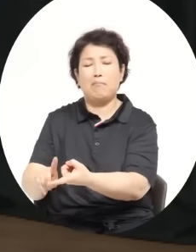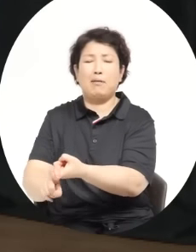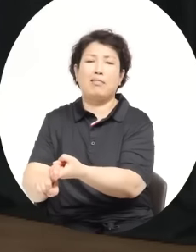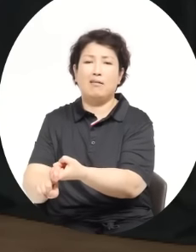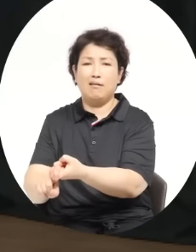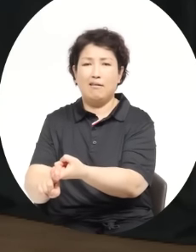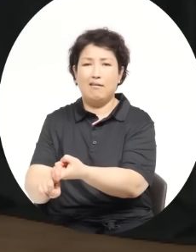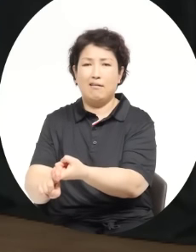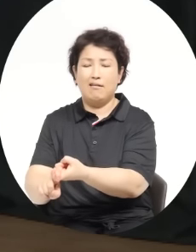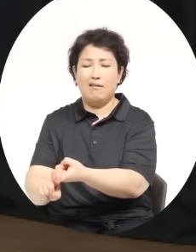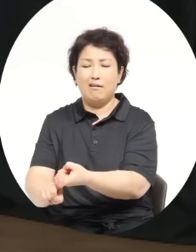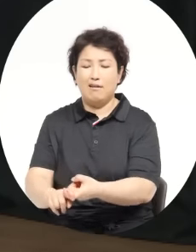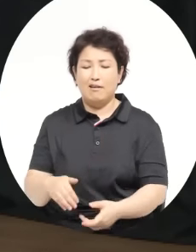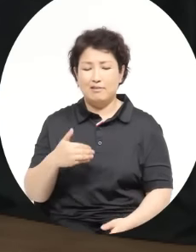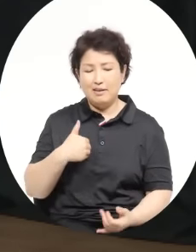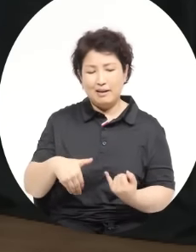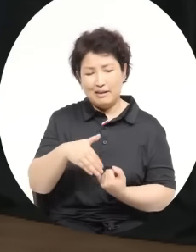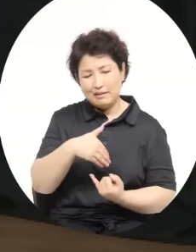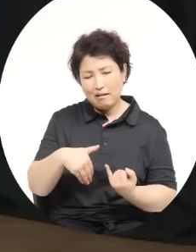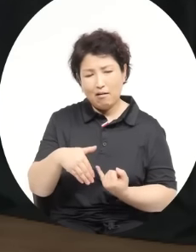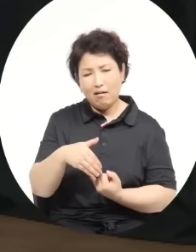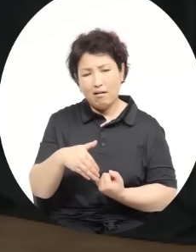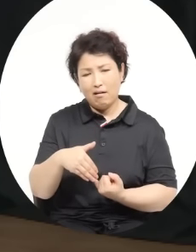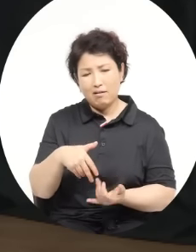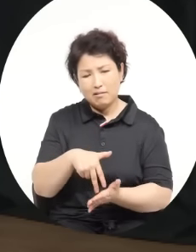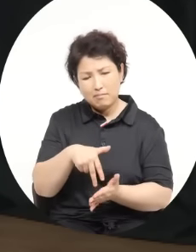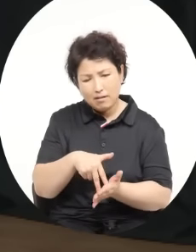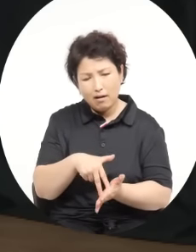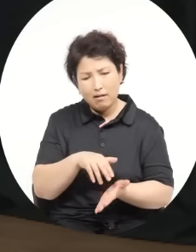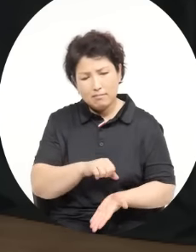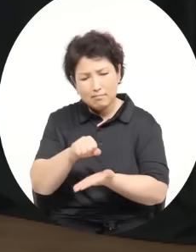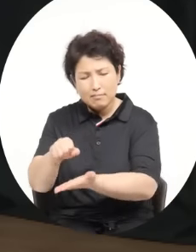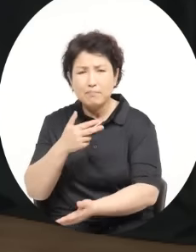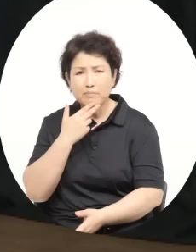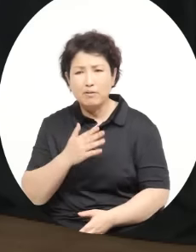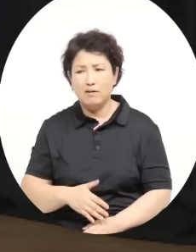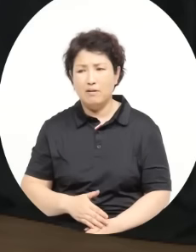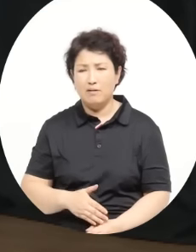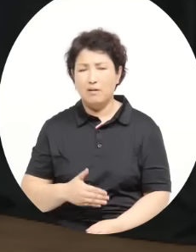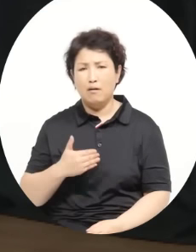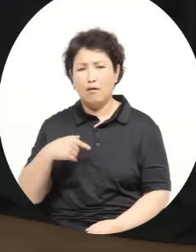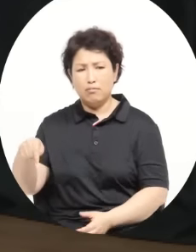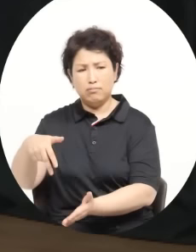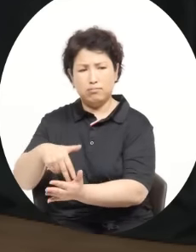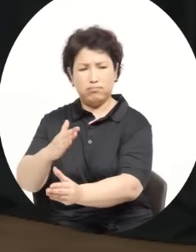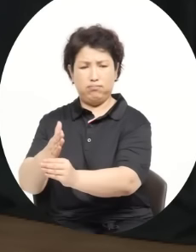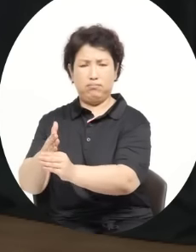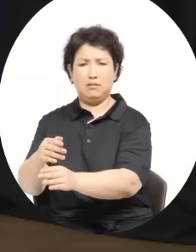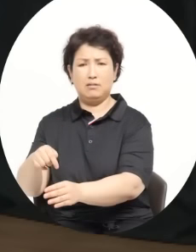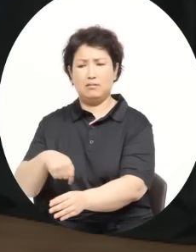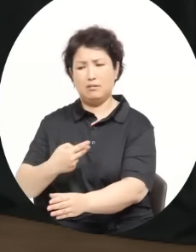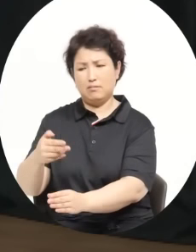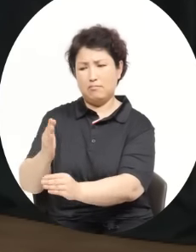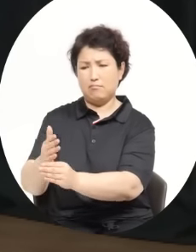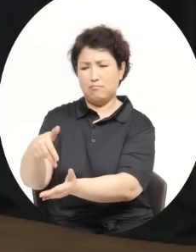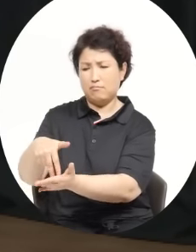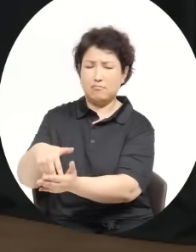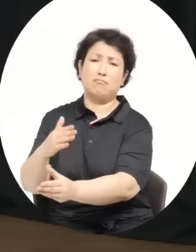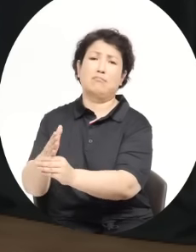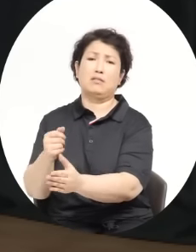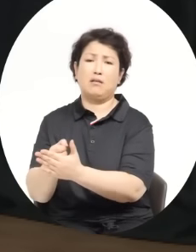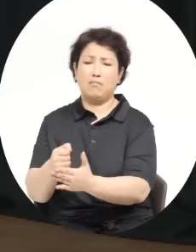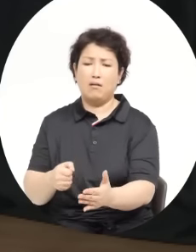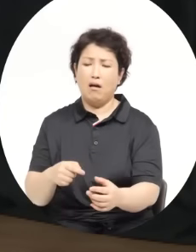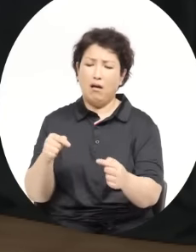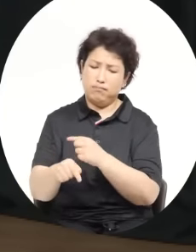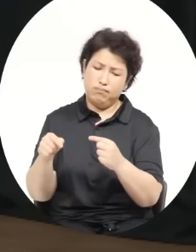뭐 저에 대해서 전혀 상황 같은 거 입장을 고려해 주시지도 않았고 항상 본인의 입장에서만 얘기를 하시니까 저는